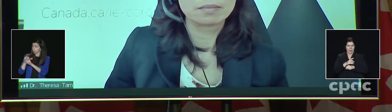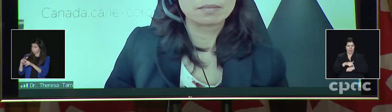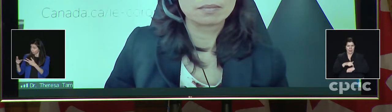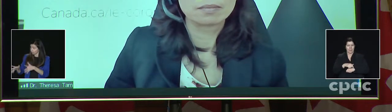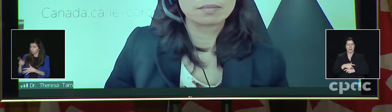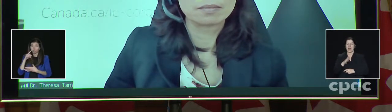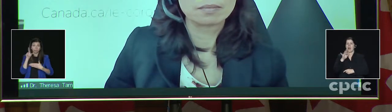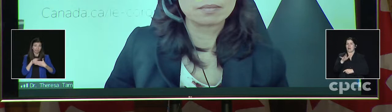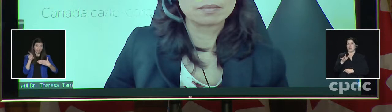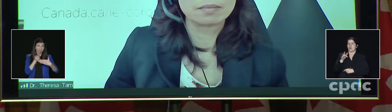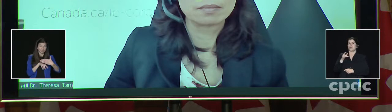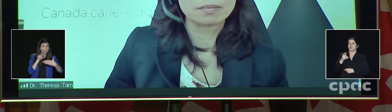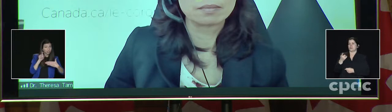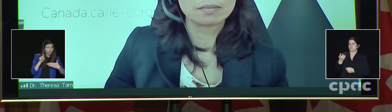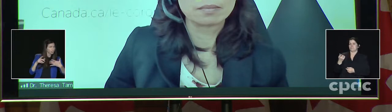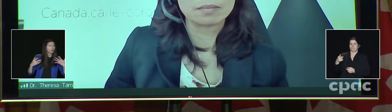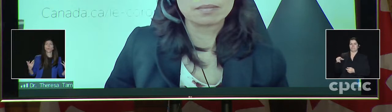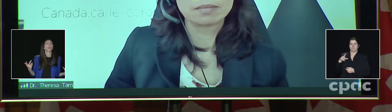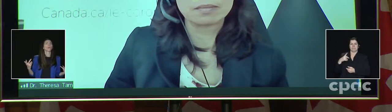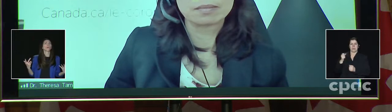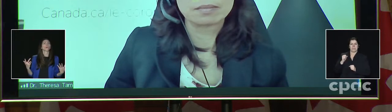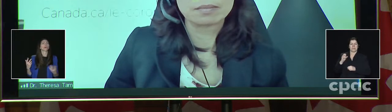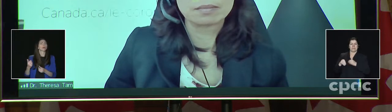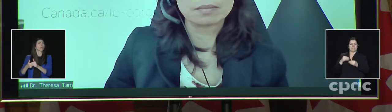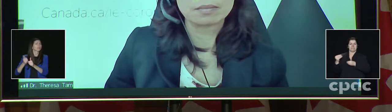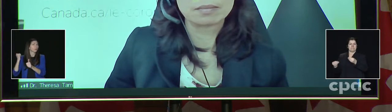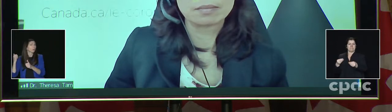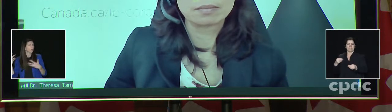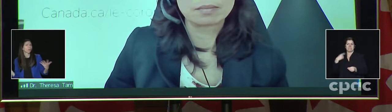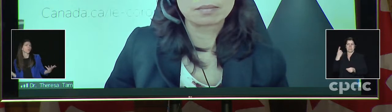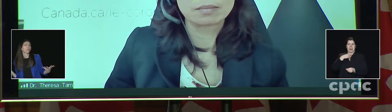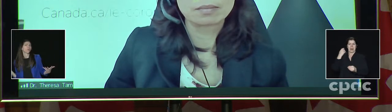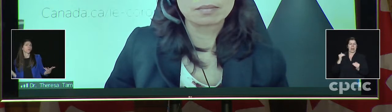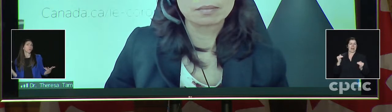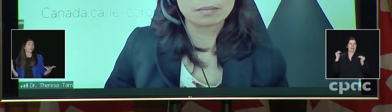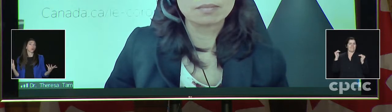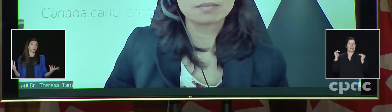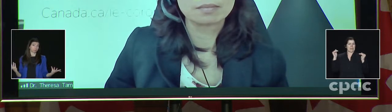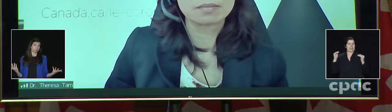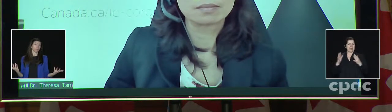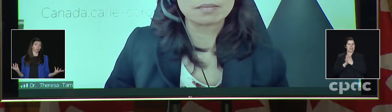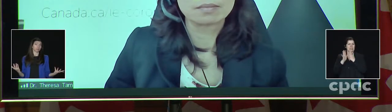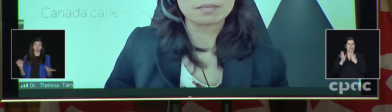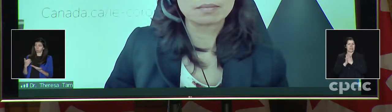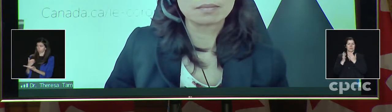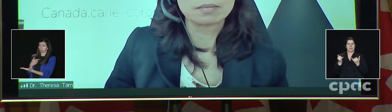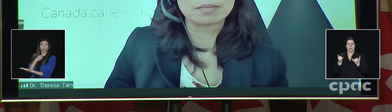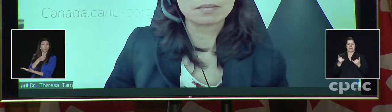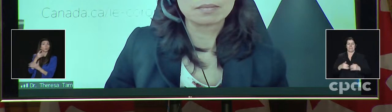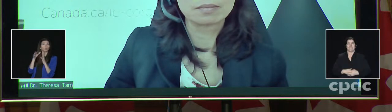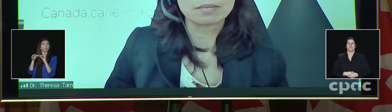raison de la capacité de transmission là, qui semble élevée à l'heure où on se parle?